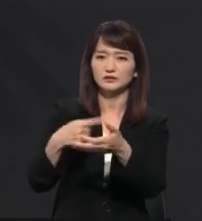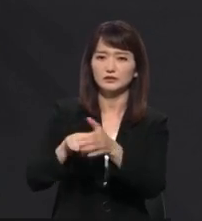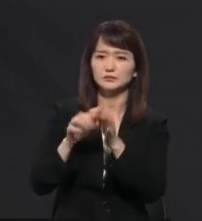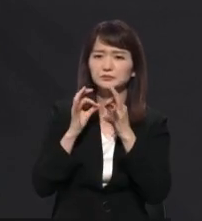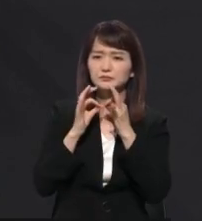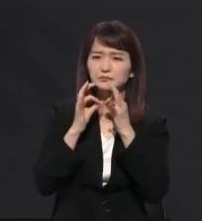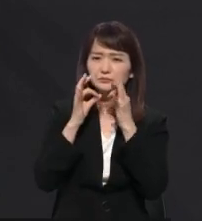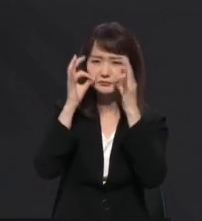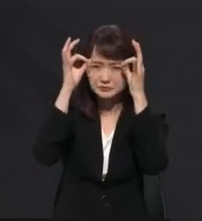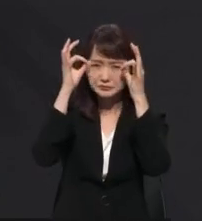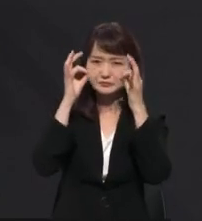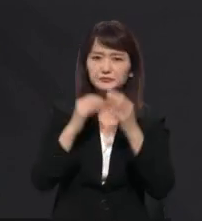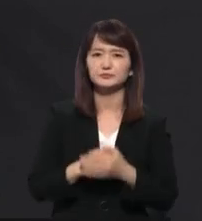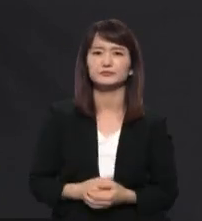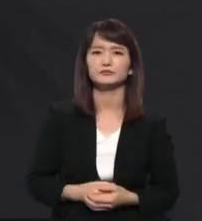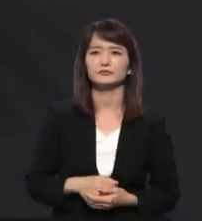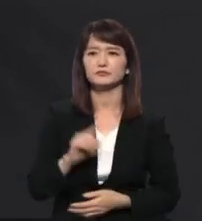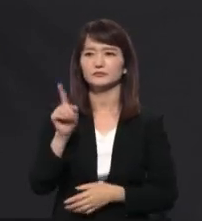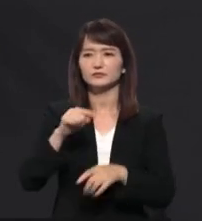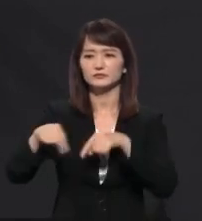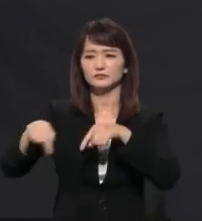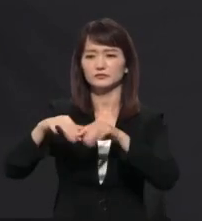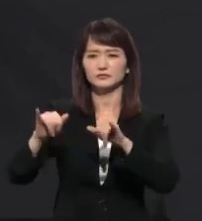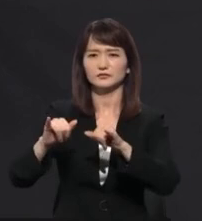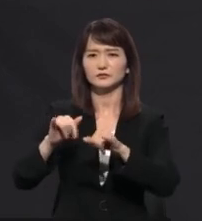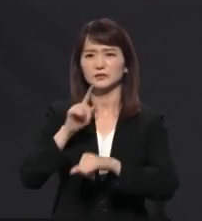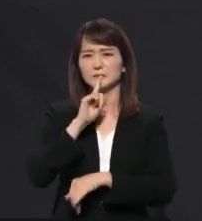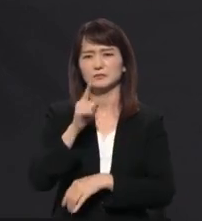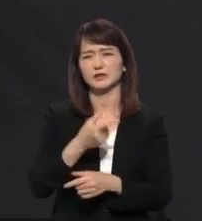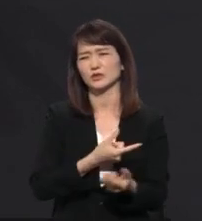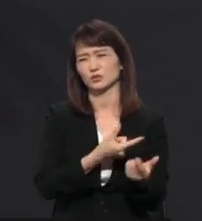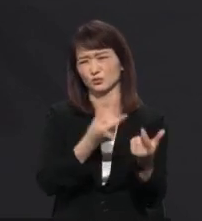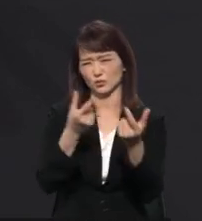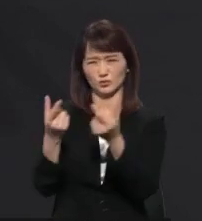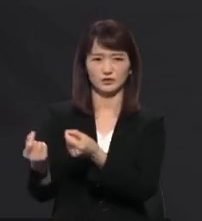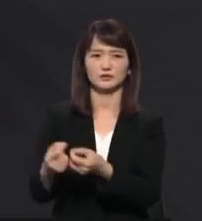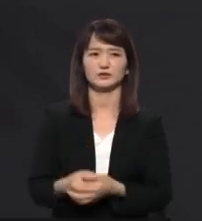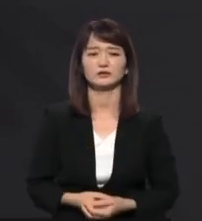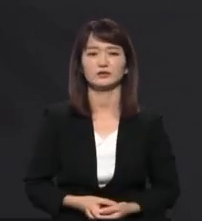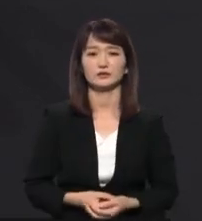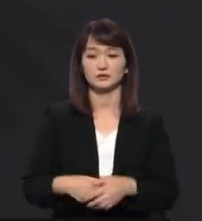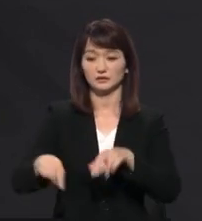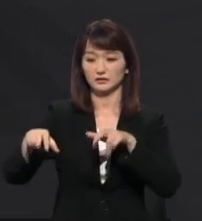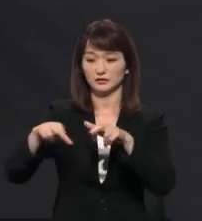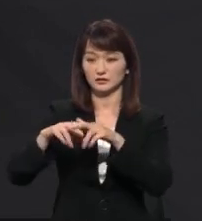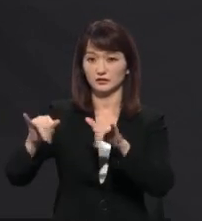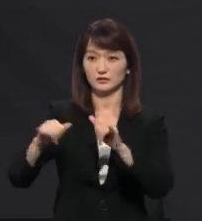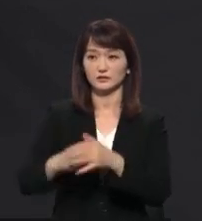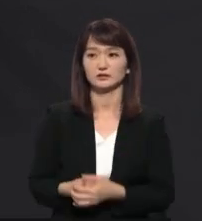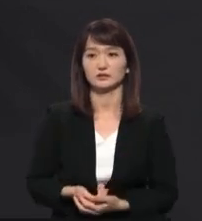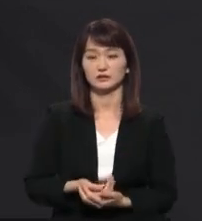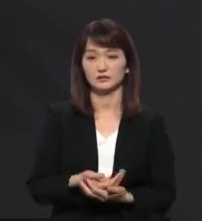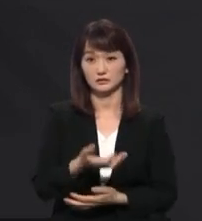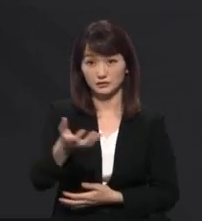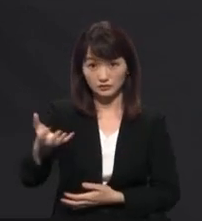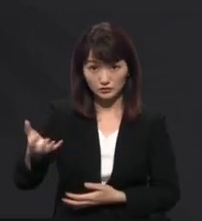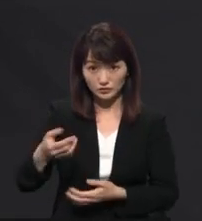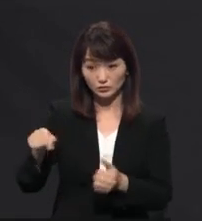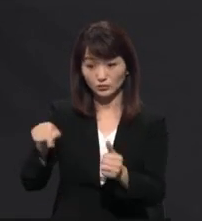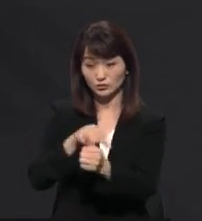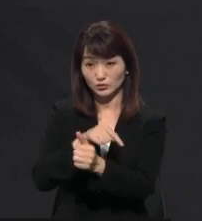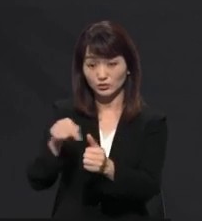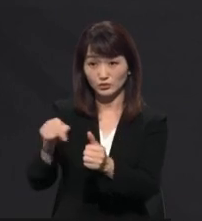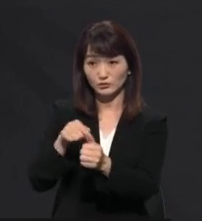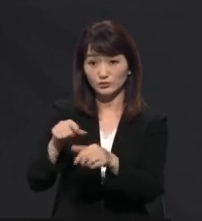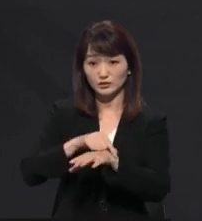노력했다는 이야기는 어떤 정치인도 다 하고 있는 이야기거든요 장애인들이 이동하고 교육받고 노동하면 지역에 같이